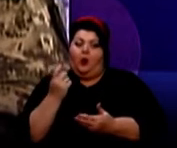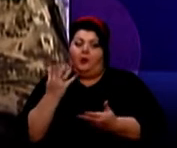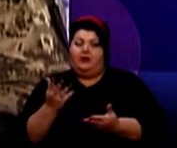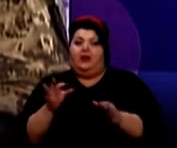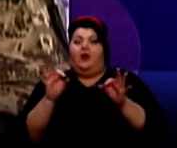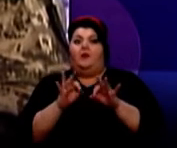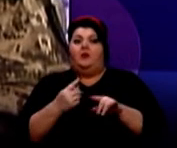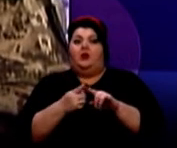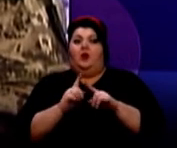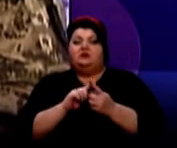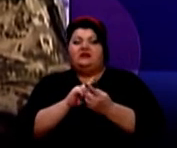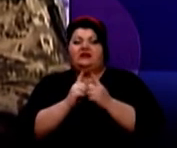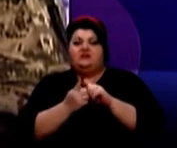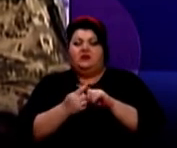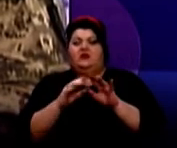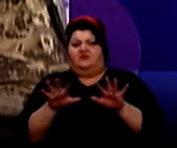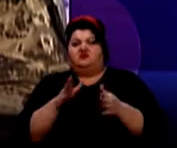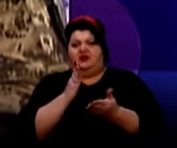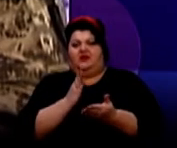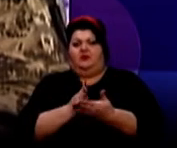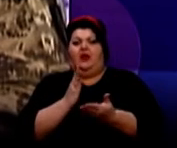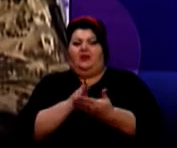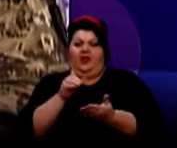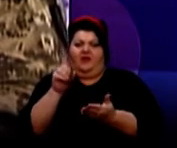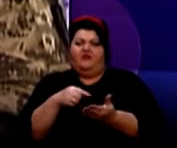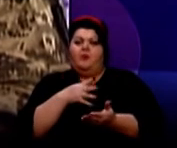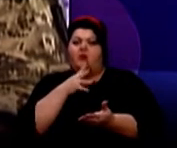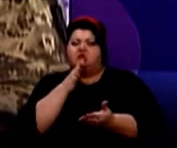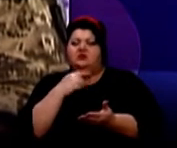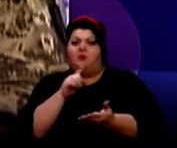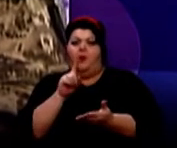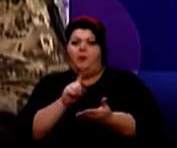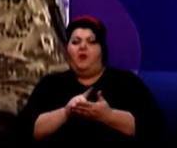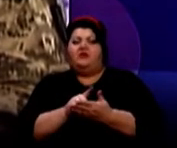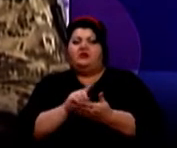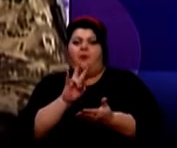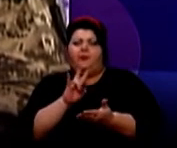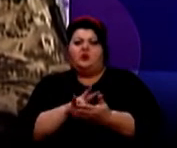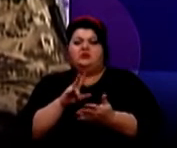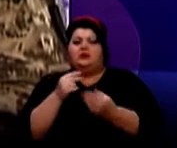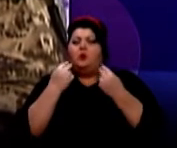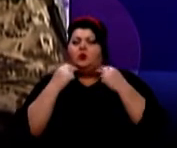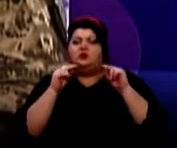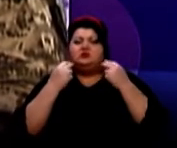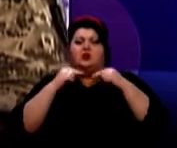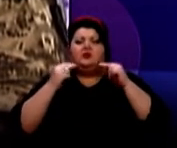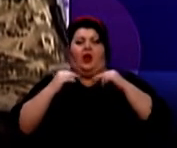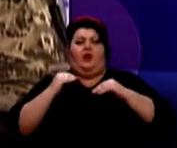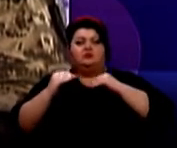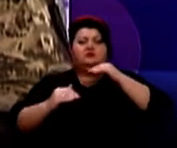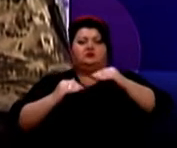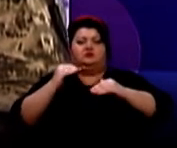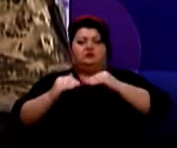процес зміни вже невідворотній. Є вимога часу. Ми повинні постійно удосконалюватися і бути на шаг